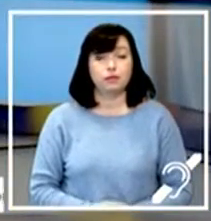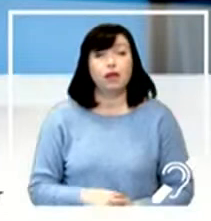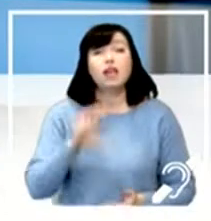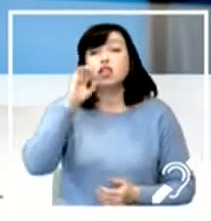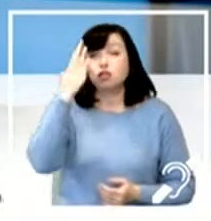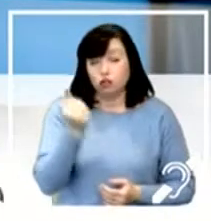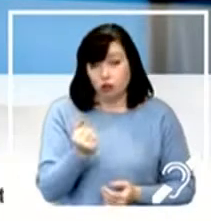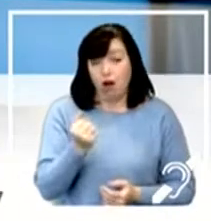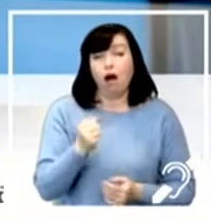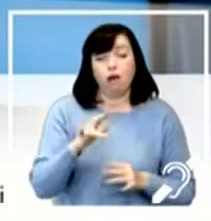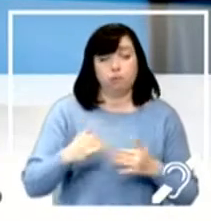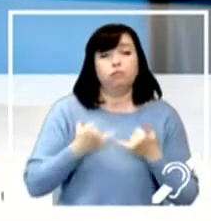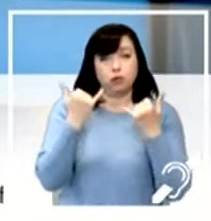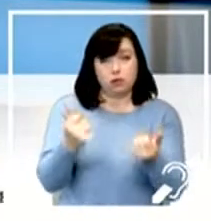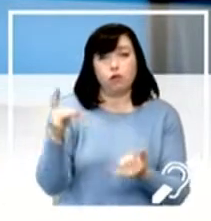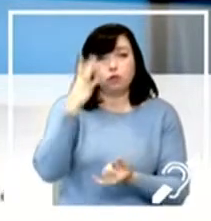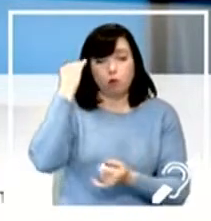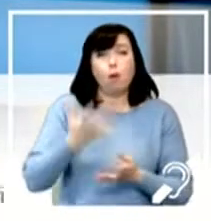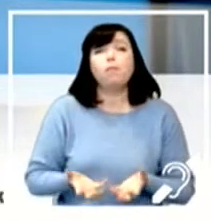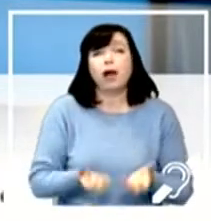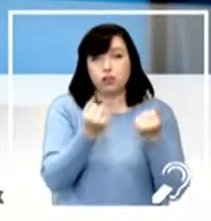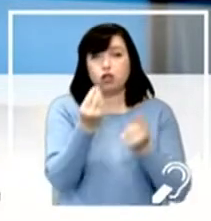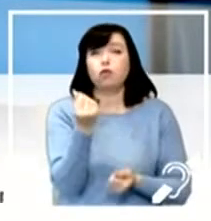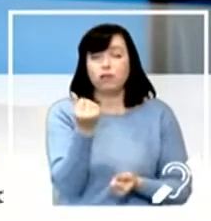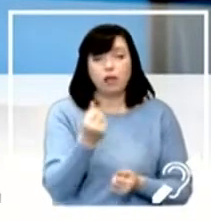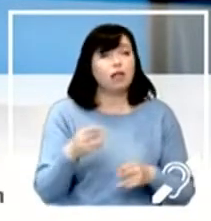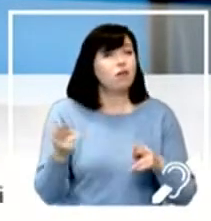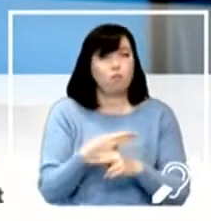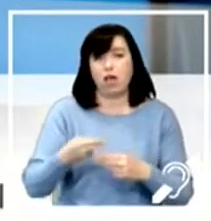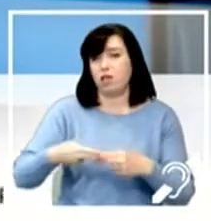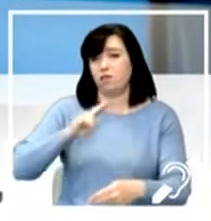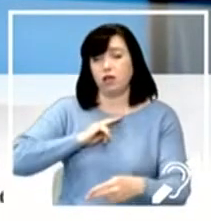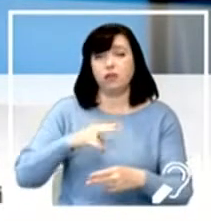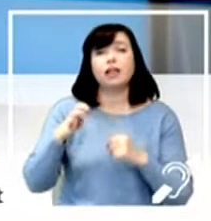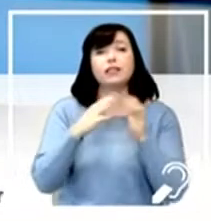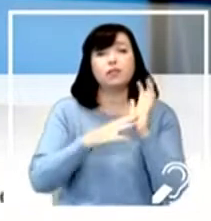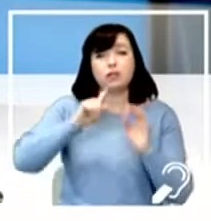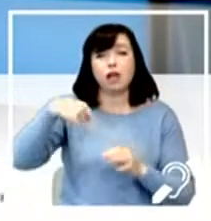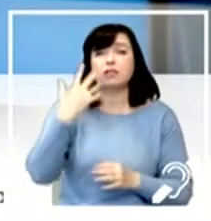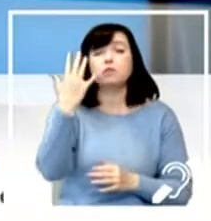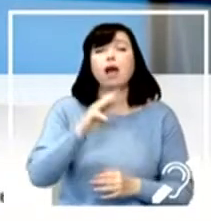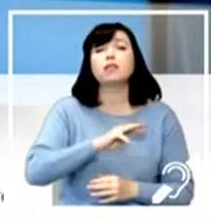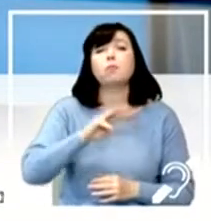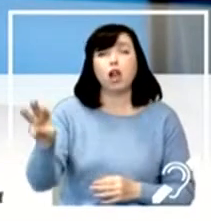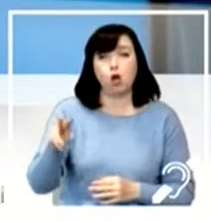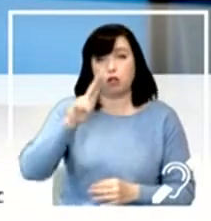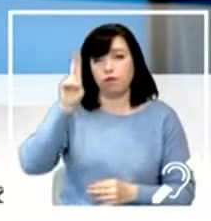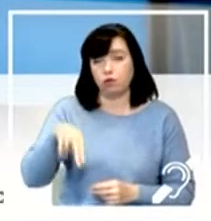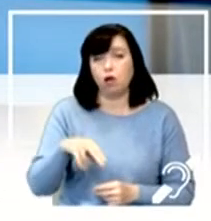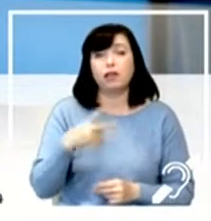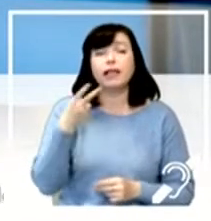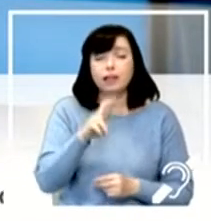Statele Unite ale Americii oferă Republicii Moldova un sprijin financiar nerambursabil de 19,5 milioane de dolari